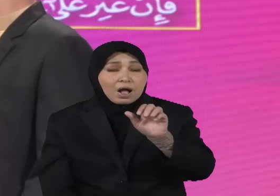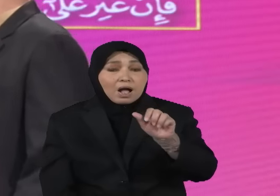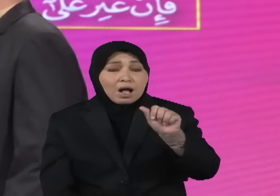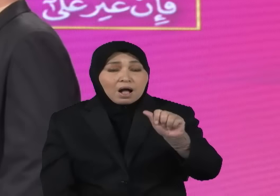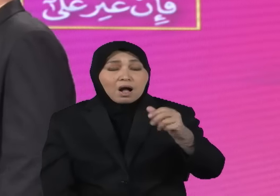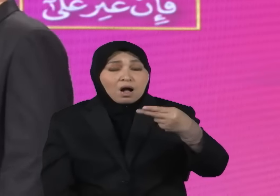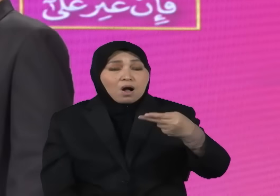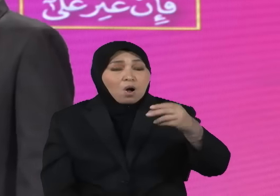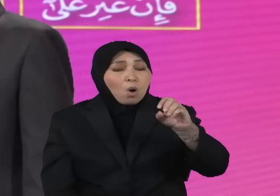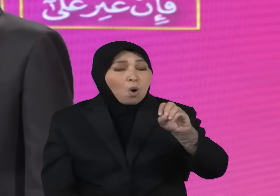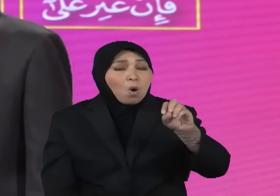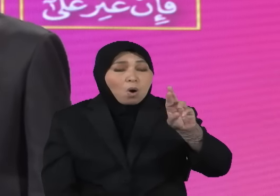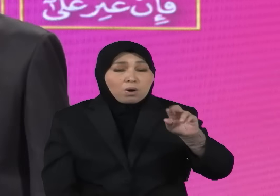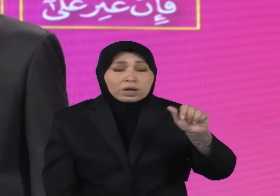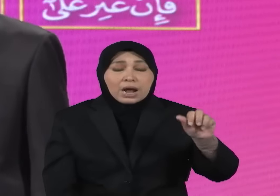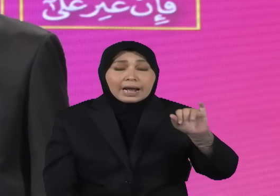فآخران